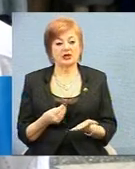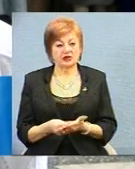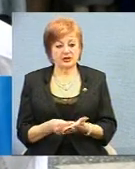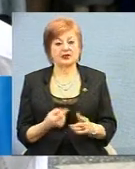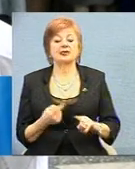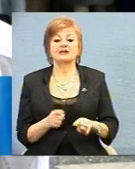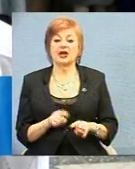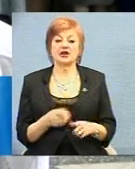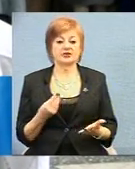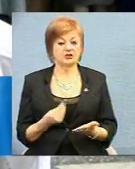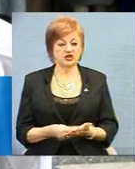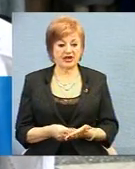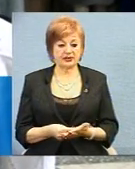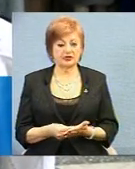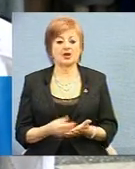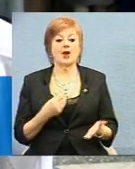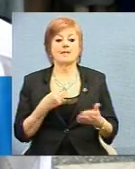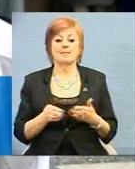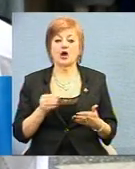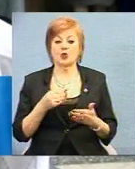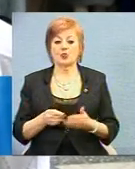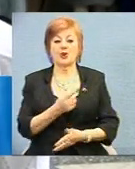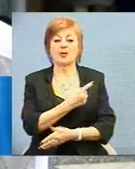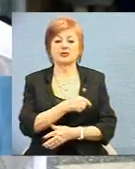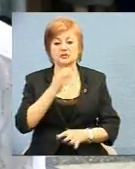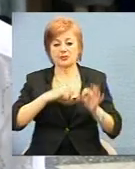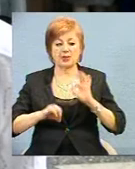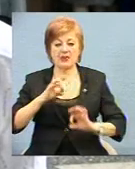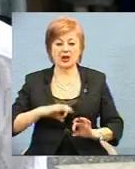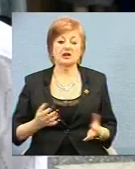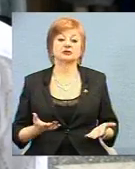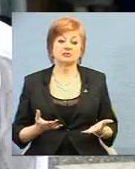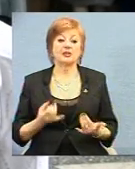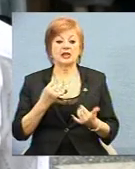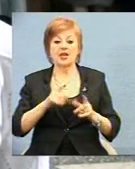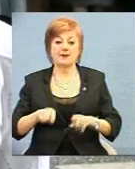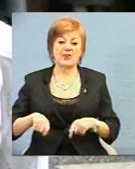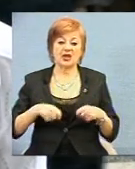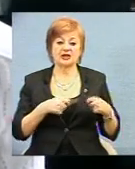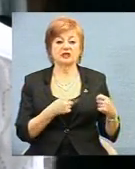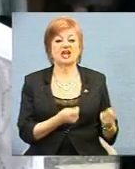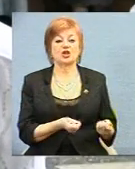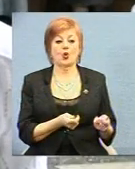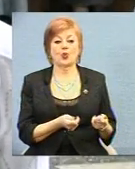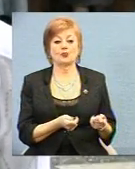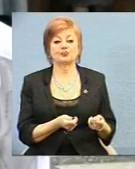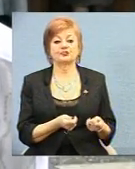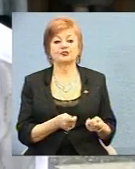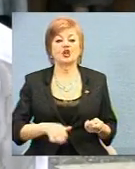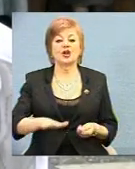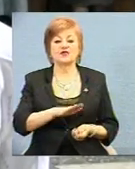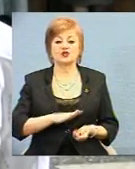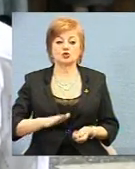зібрані кошти закупляємо медичні препарати і передаємо у